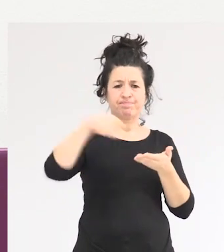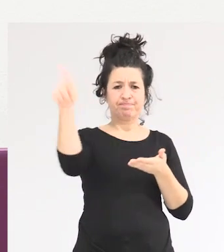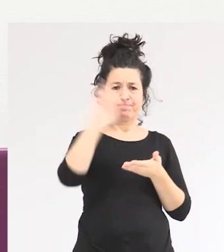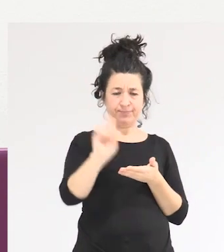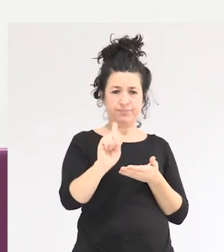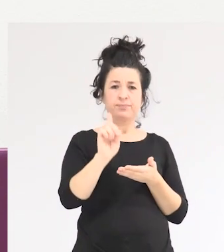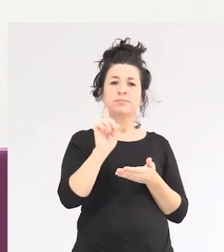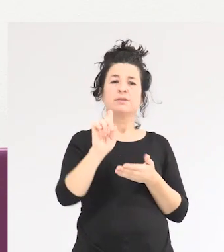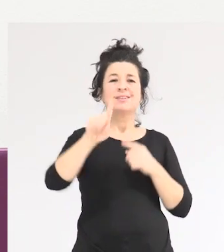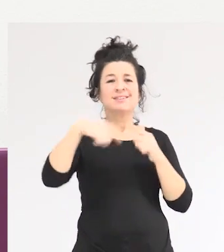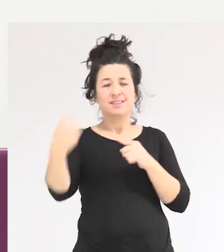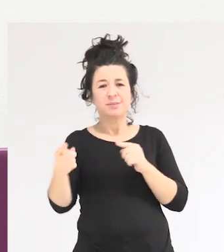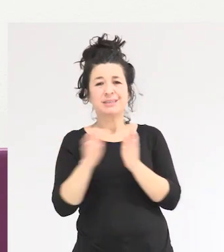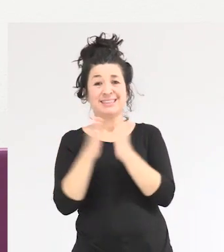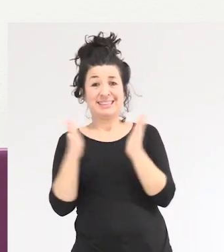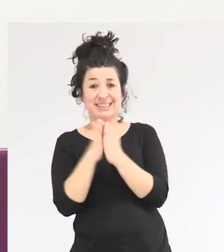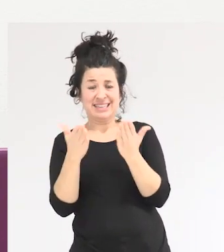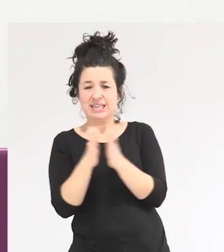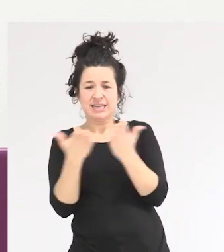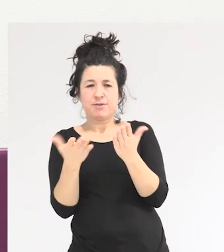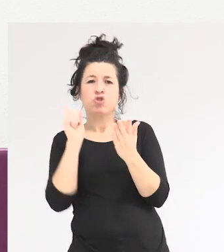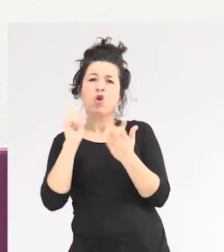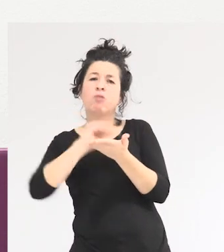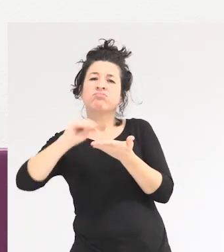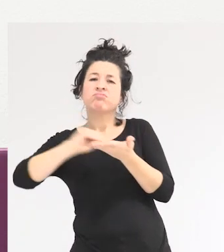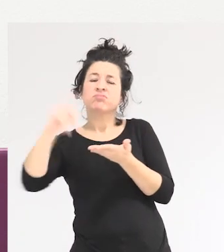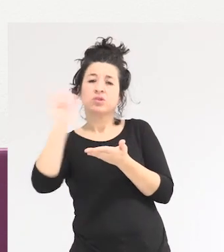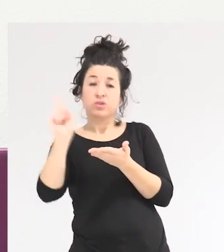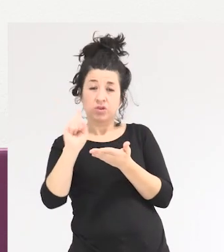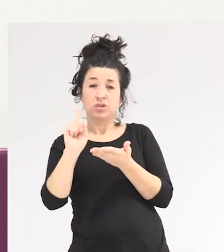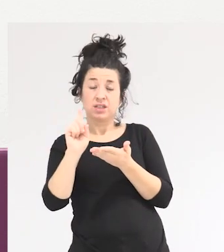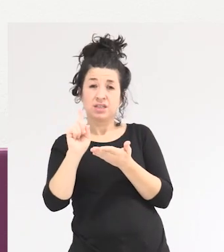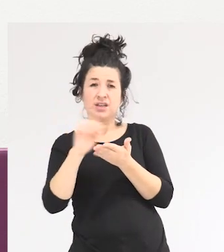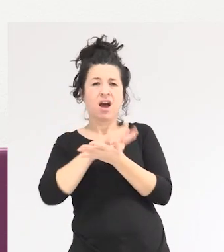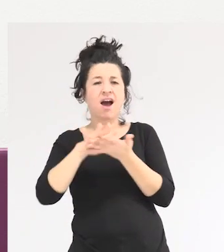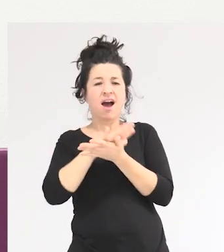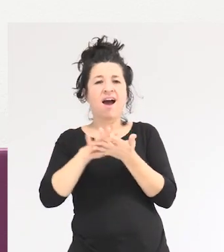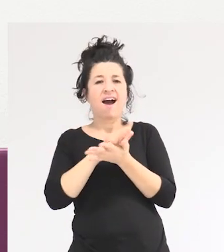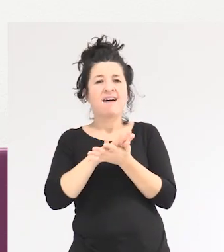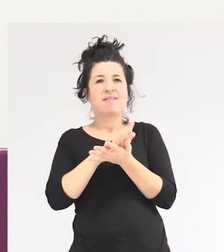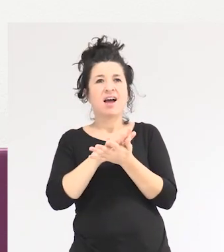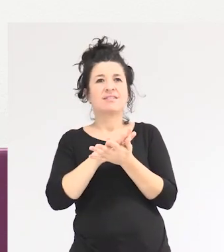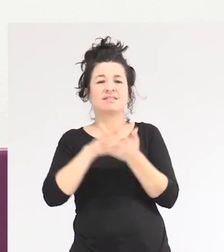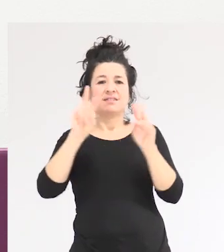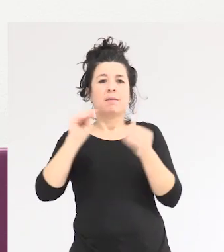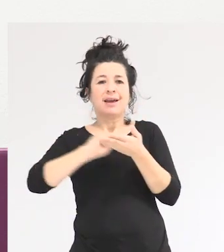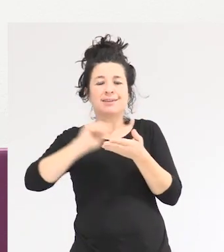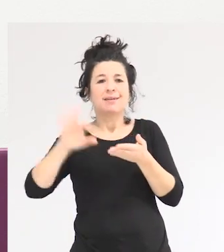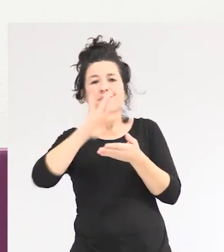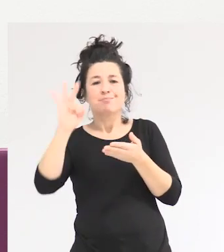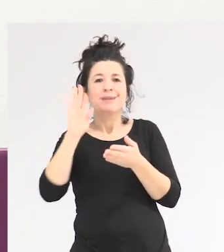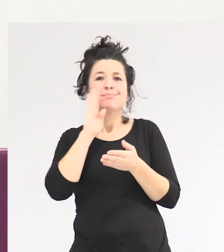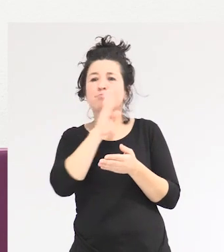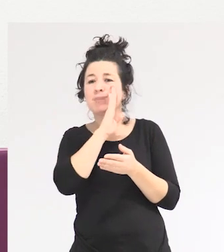da bakarrik idazketari buruz hitz egiten da amek egiten ez duten beste hainbeste gauzei buruz, bai?